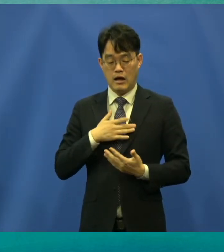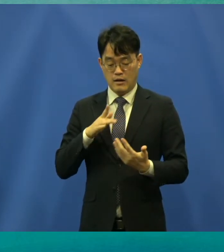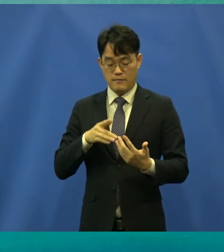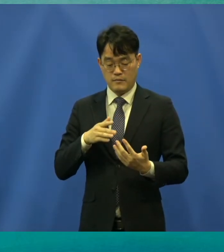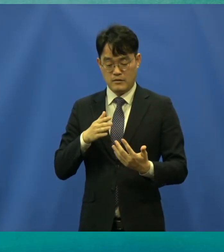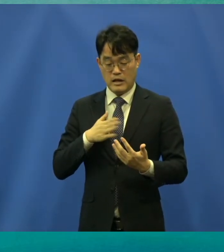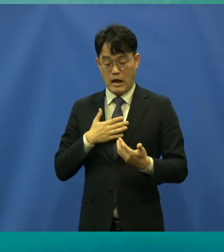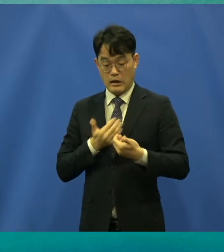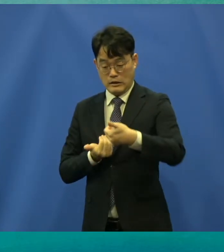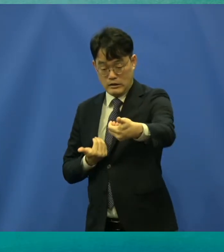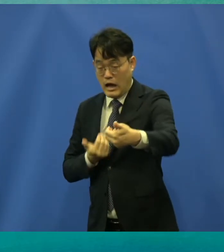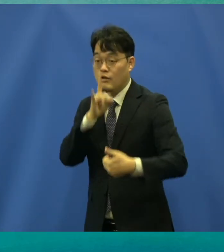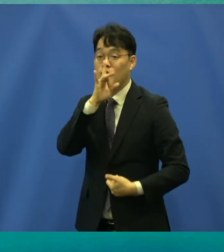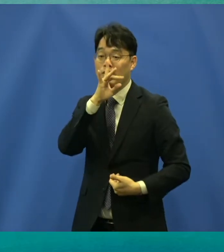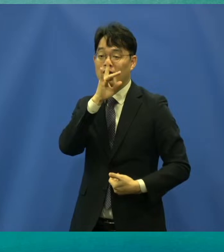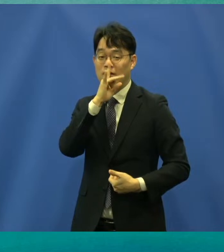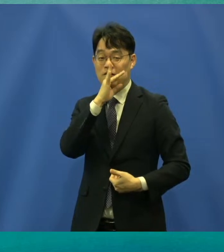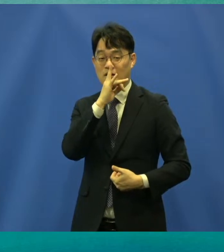무서운 것입니다.